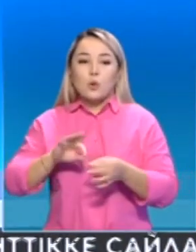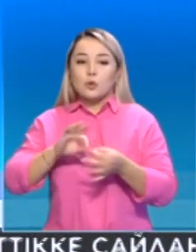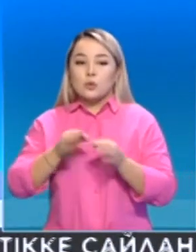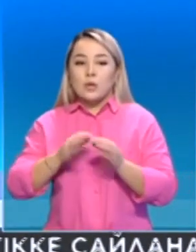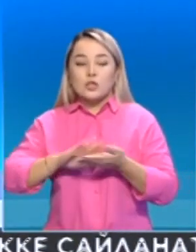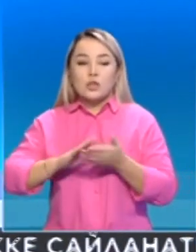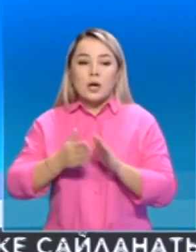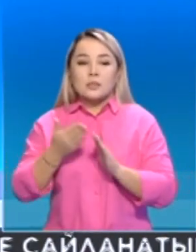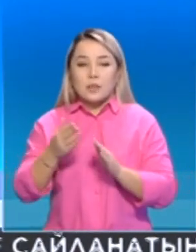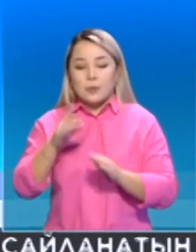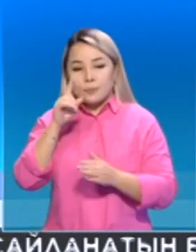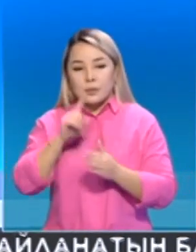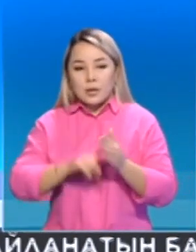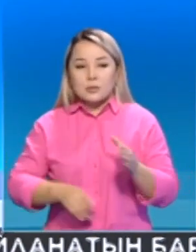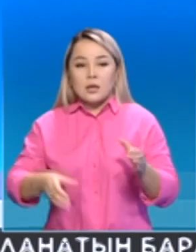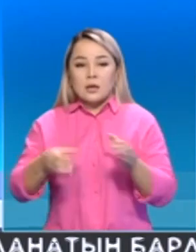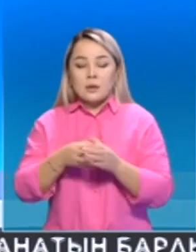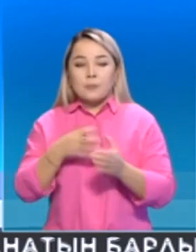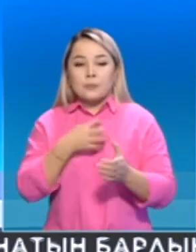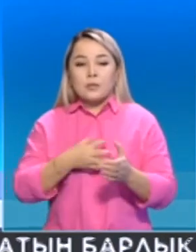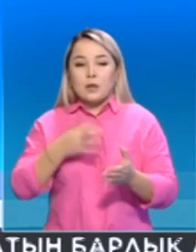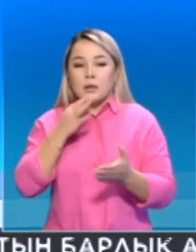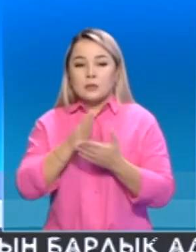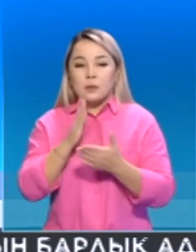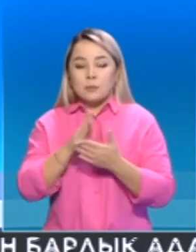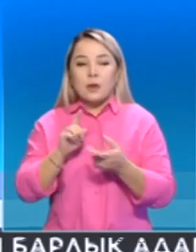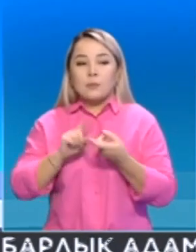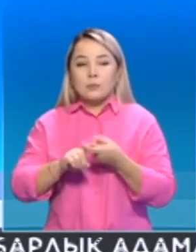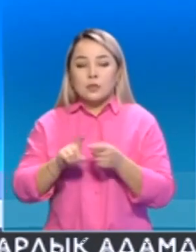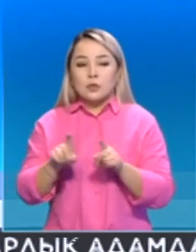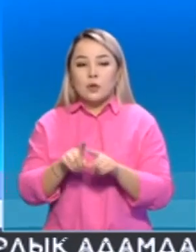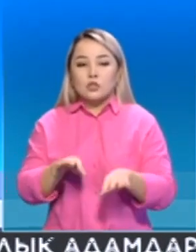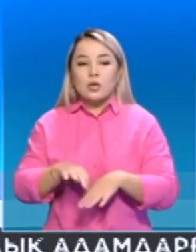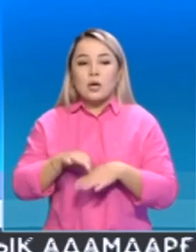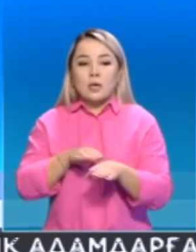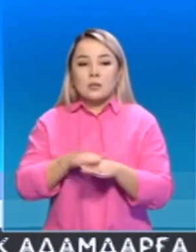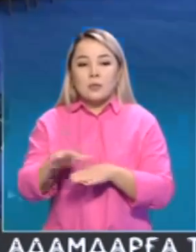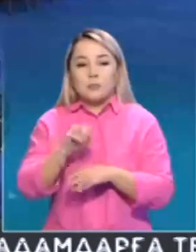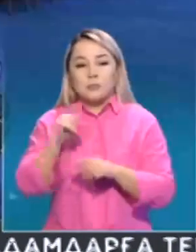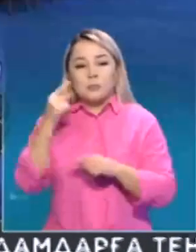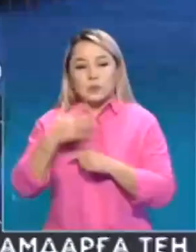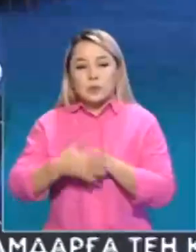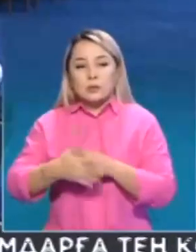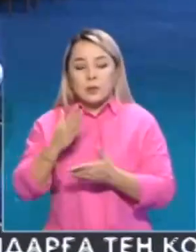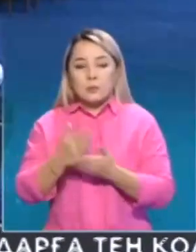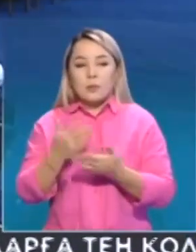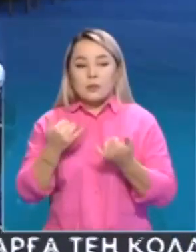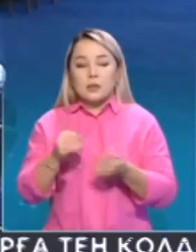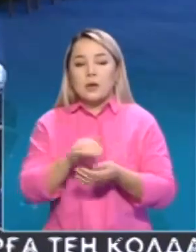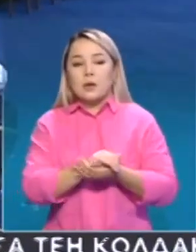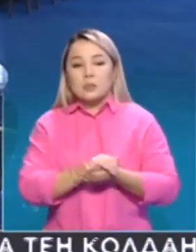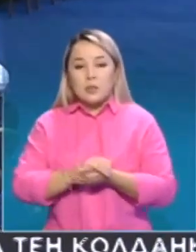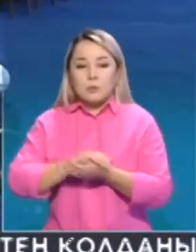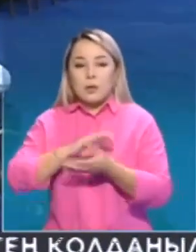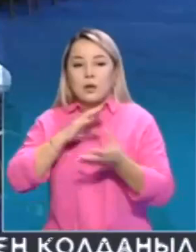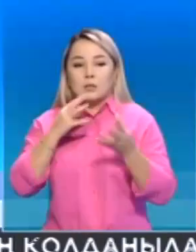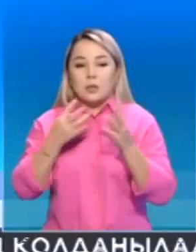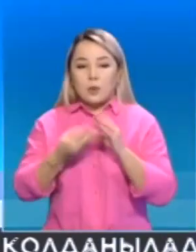жағдайда діндердің бірігуі аса қажет. Пандемия кезінде бәрімізде шарасыз екенімізді түсіндік. Бастысы ынтымақ пен бірлік.